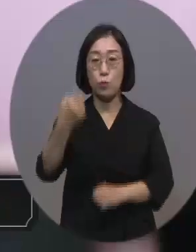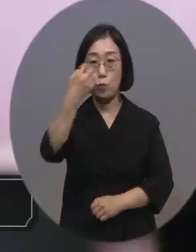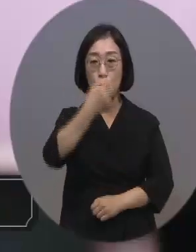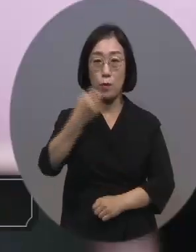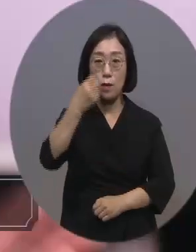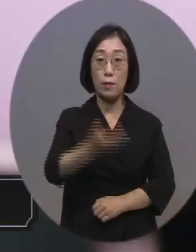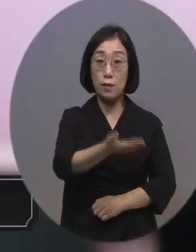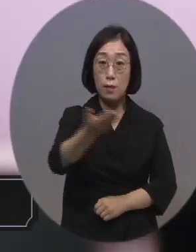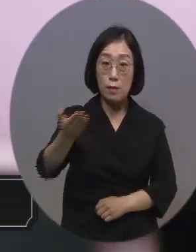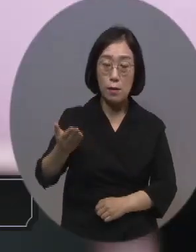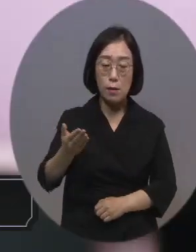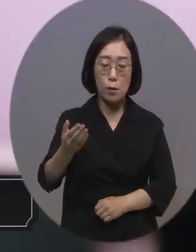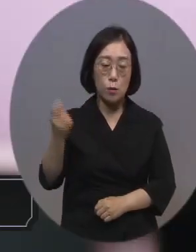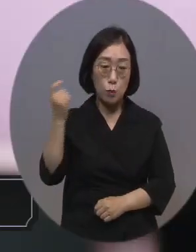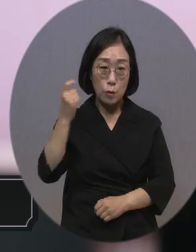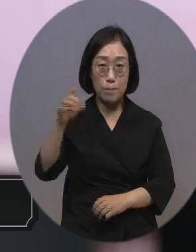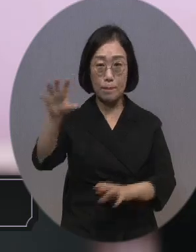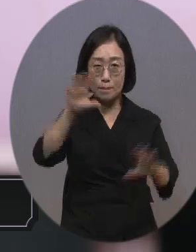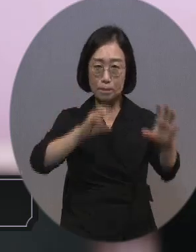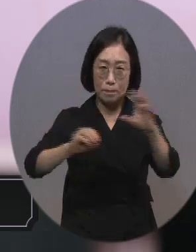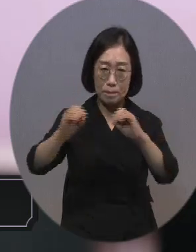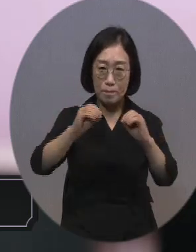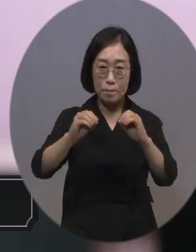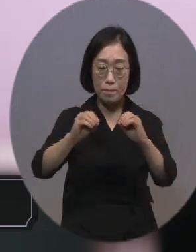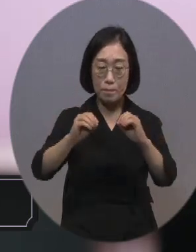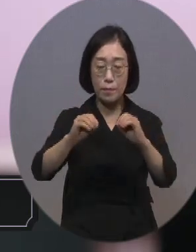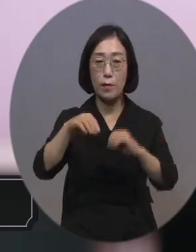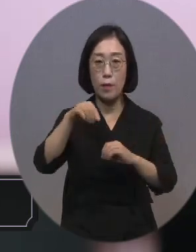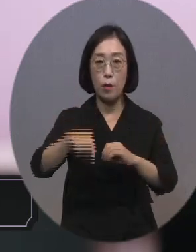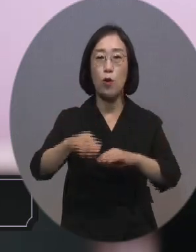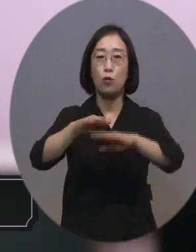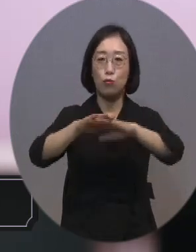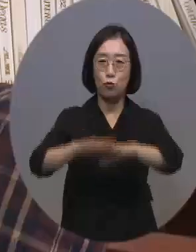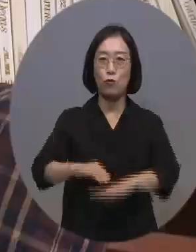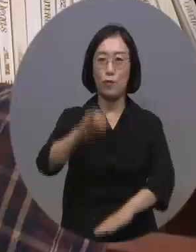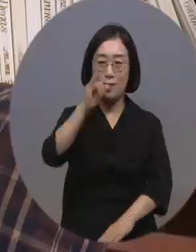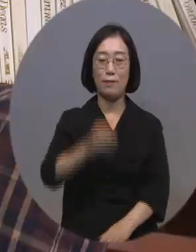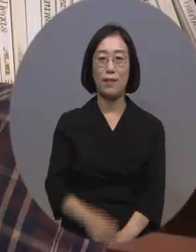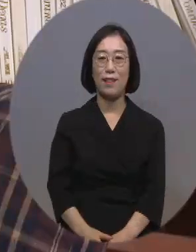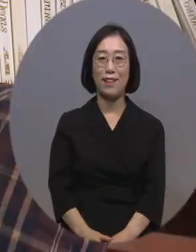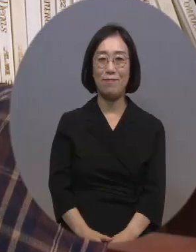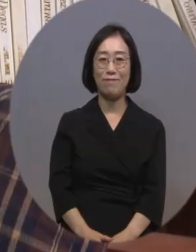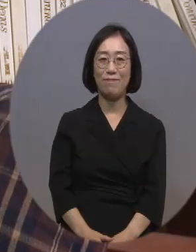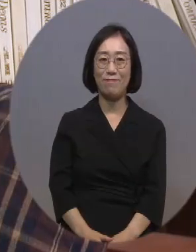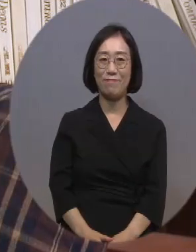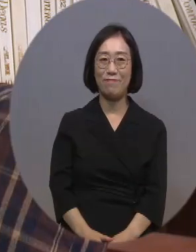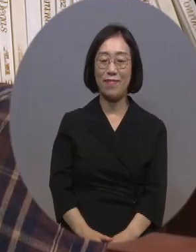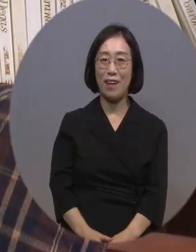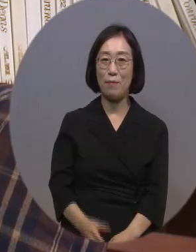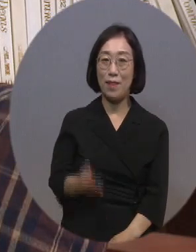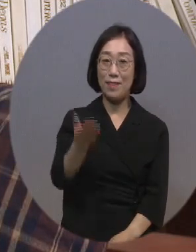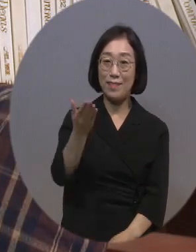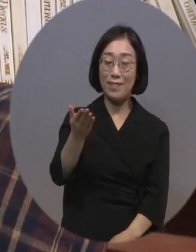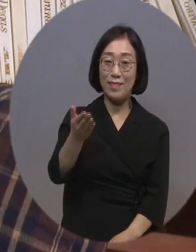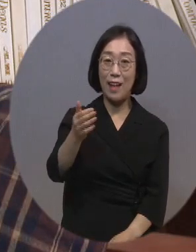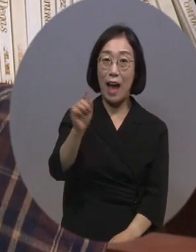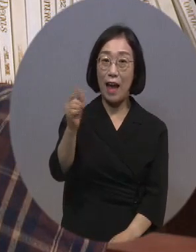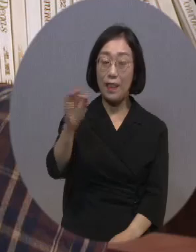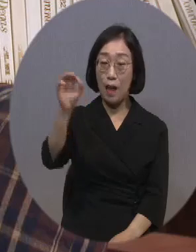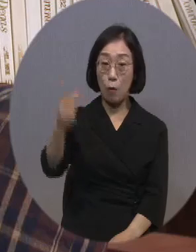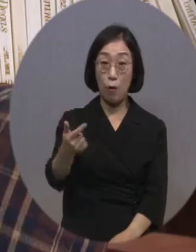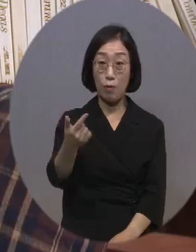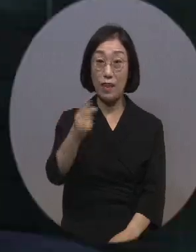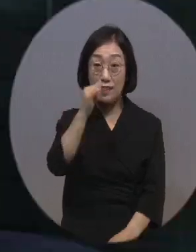그분들의 이야기를 다 기록을 하고 데이터베이스에 보관을 하고 있습니다. 아마 심하윤 선생님도 한원에 계셨을